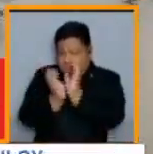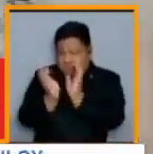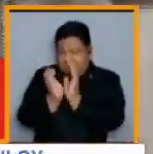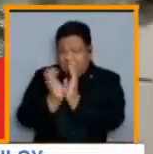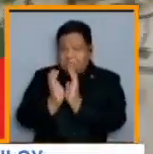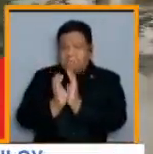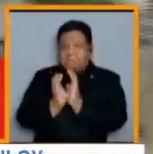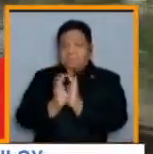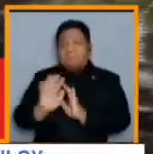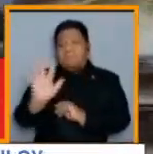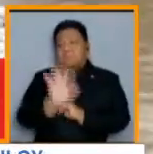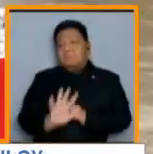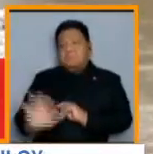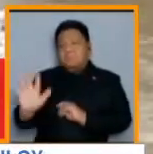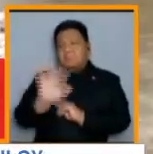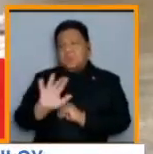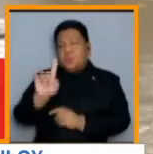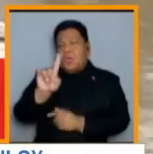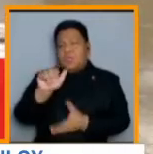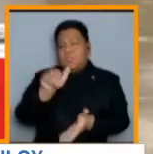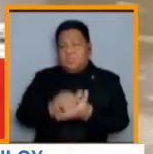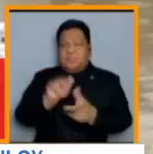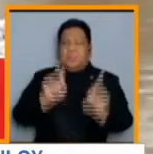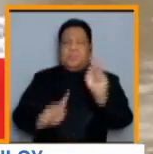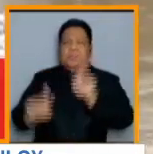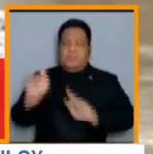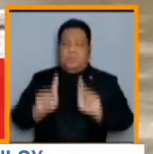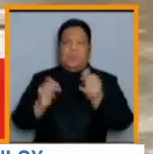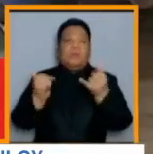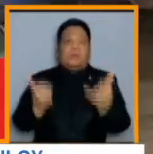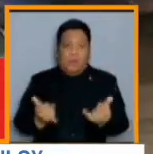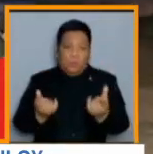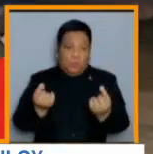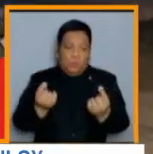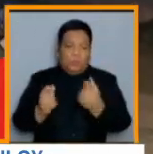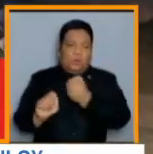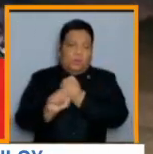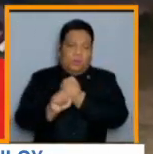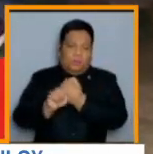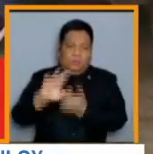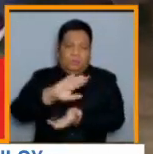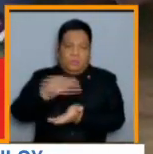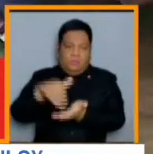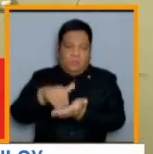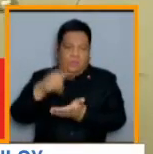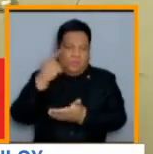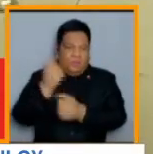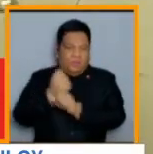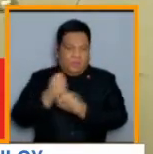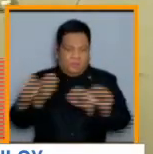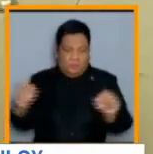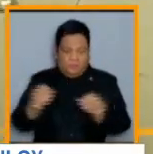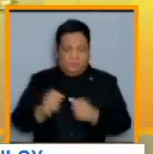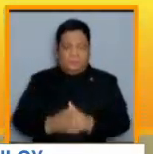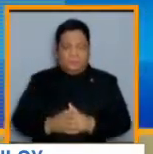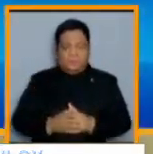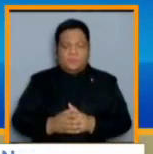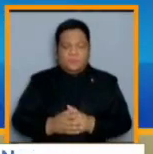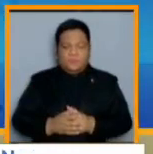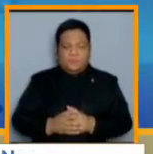individual pa ang pansamantalang nananatili sa isang evacuation site sa Barangay San Juan, Surigao City. Diligadun pwede